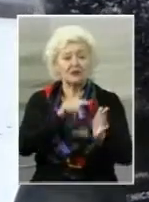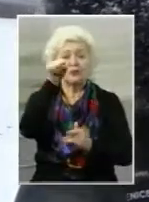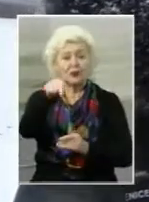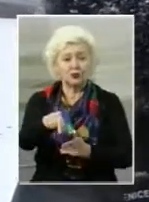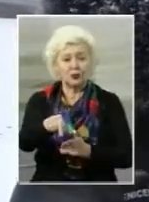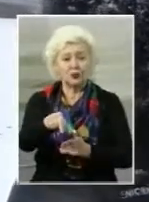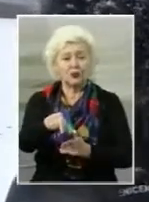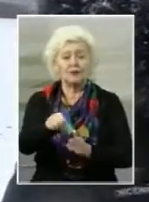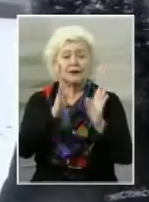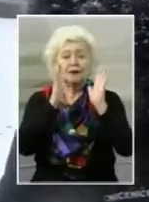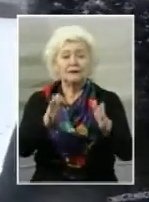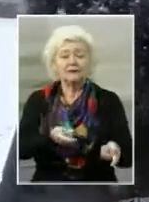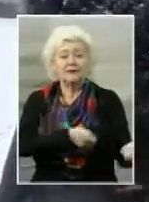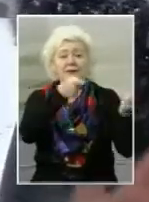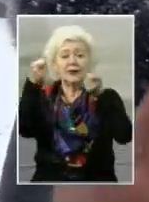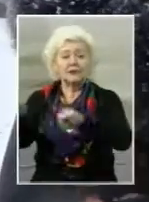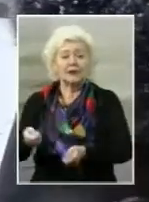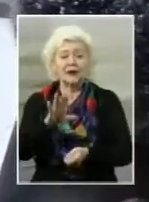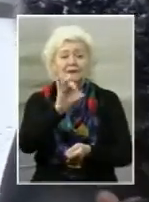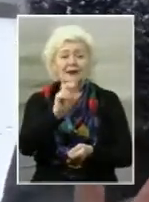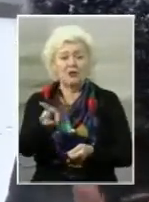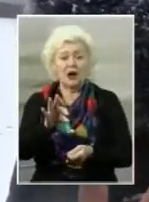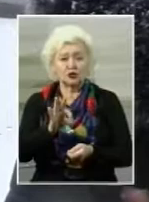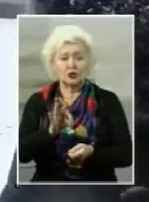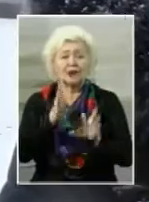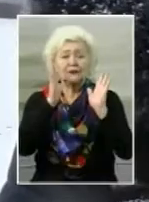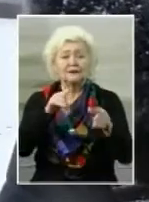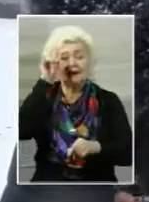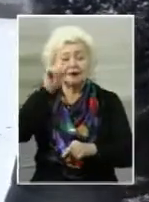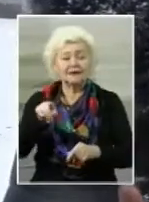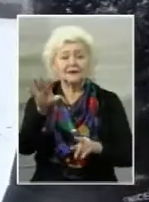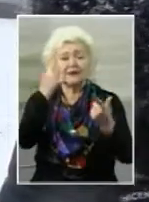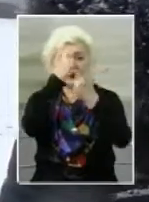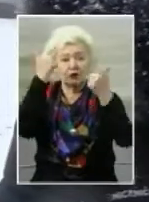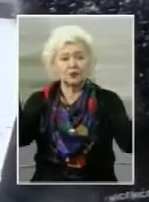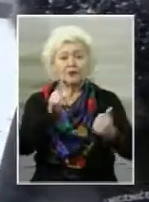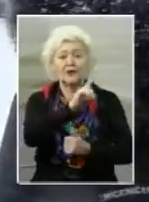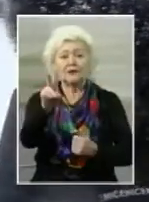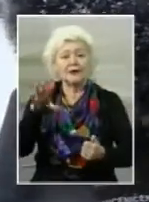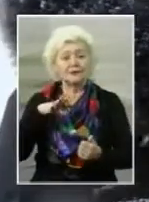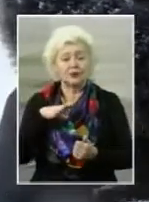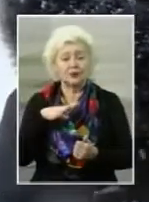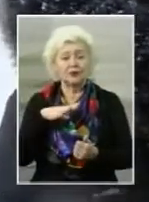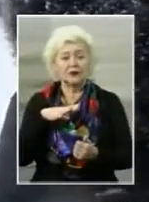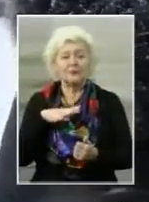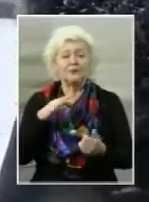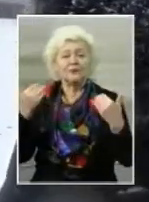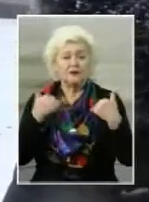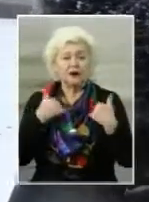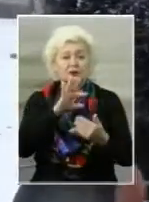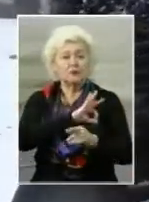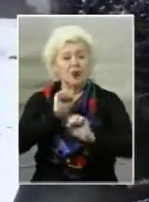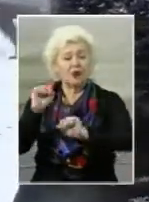його тільки повезли в Семашку, і ми це тільки знаємо ось повідомлення, які були про нашому